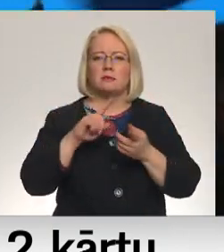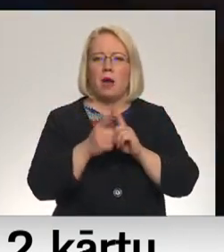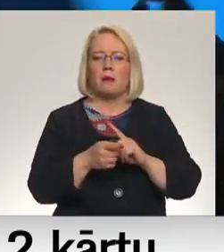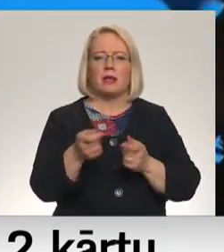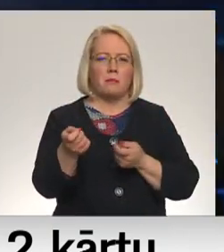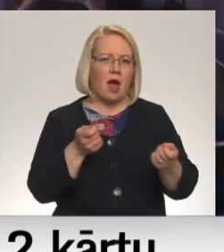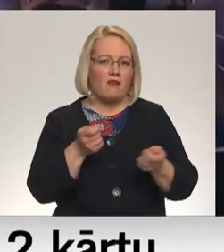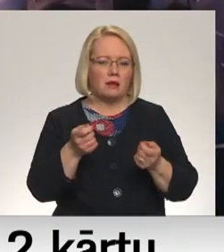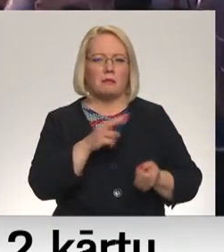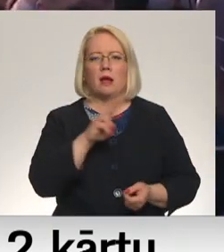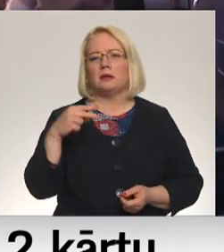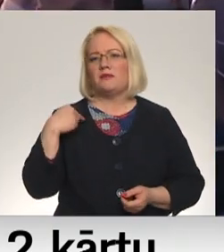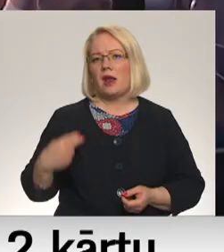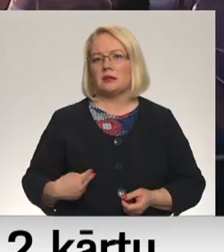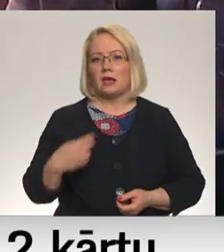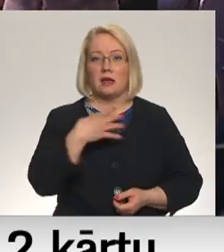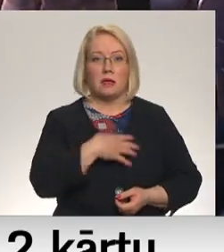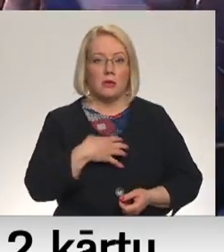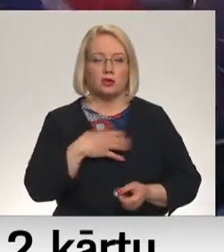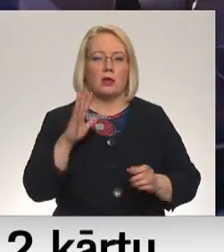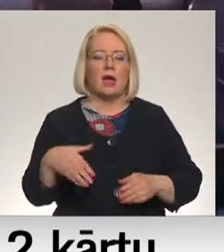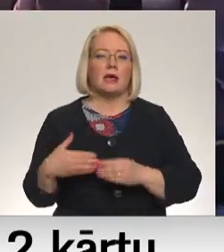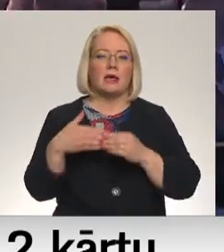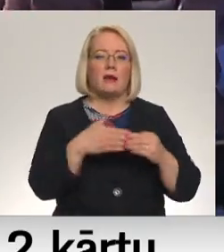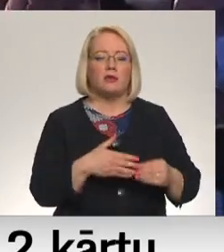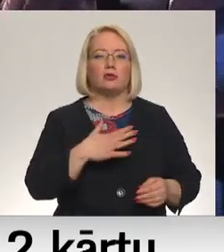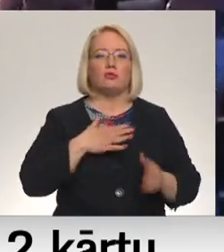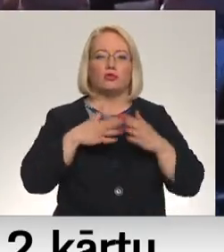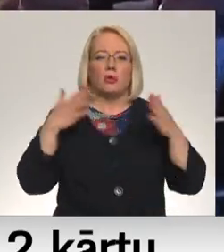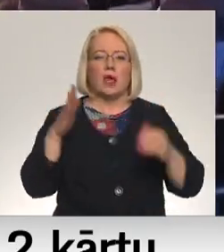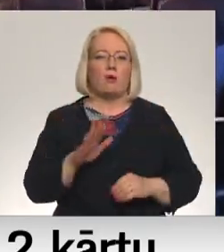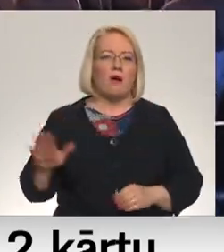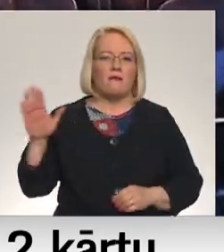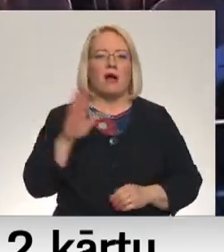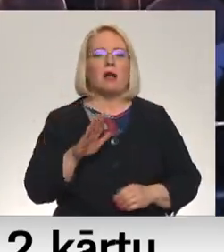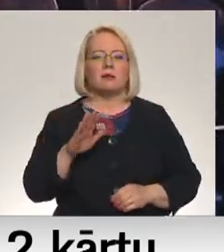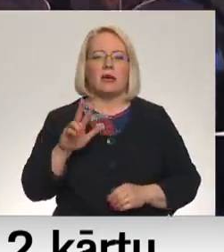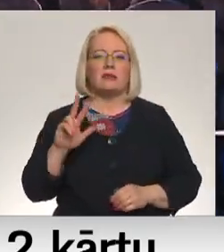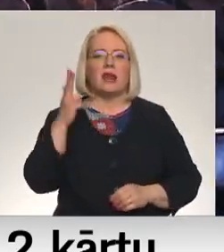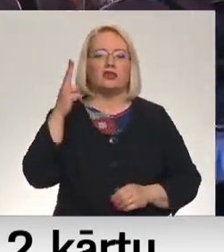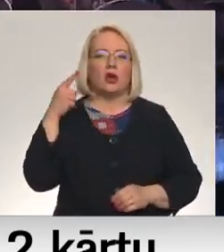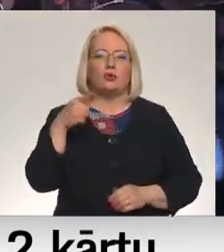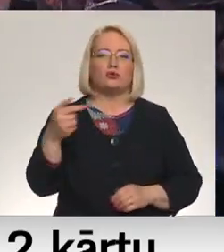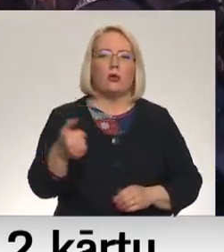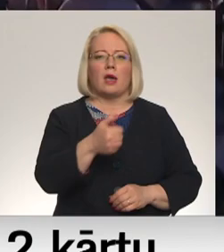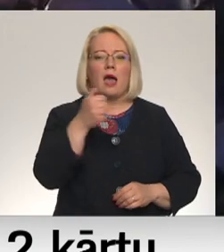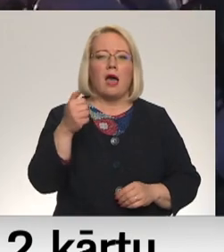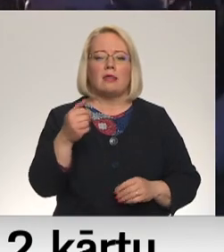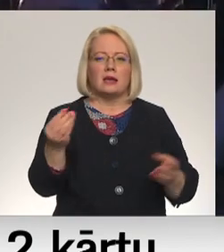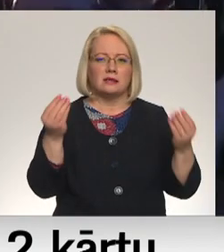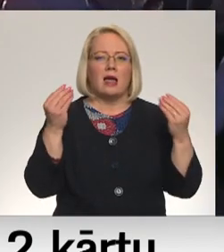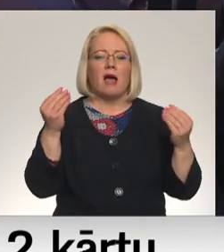kas Francijai ir nepieciešamas, lai ievestu mūsu lielo valsti 3. tūkstošgadē. Slava Republikai,